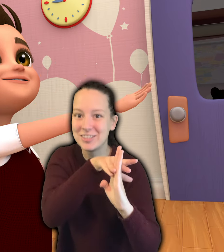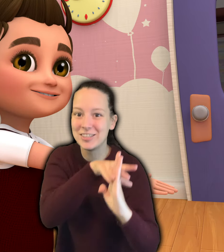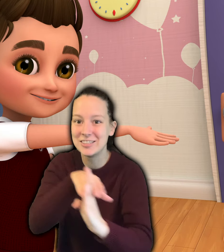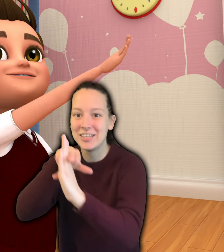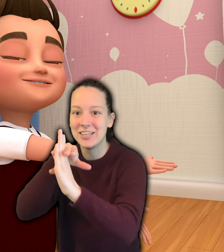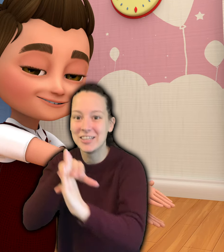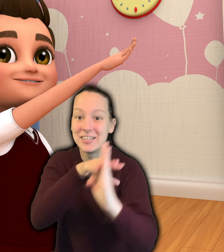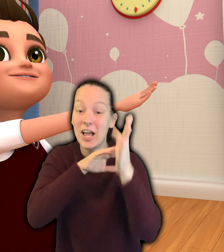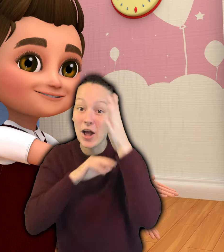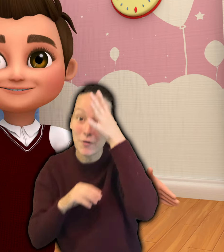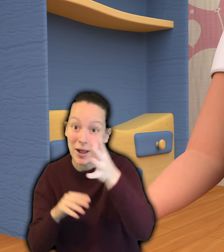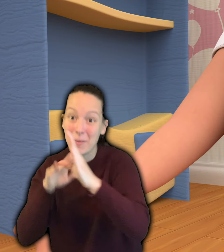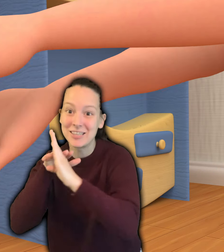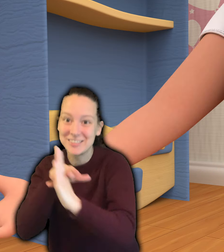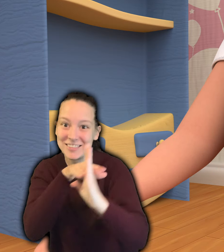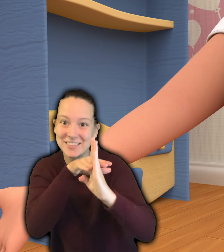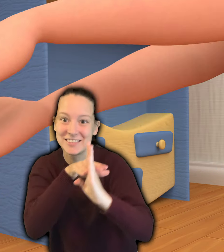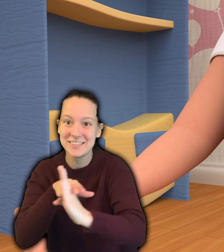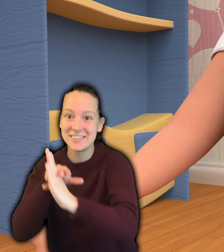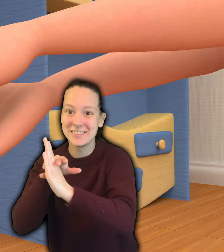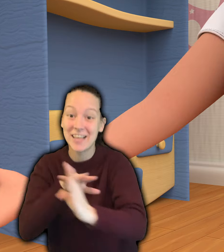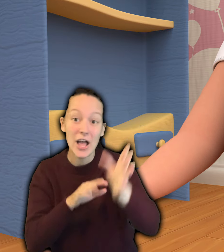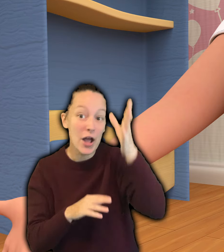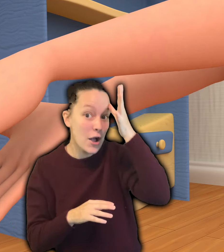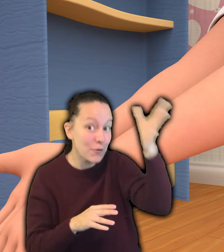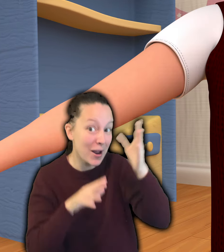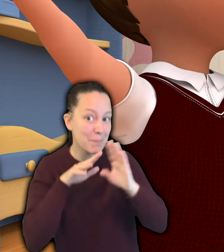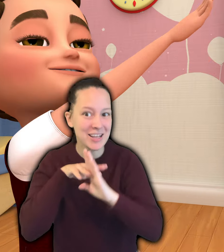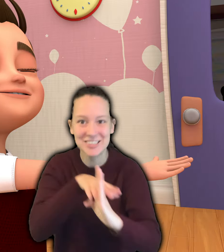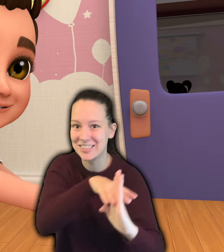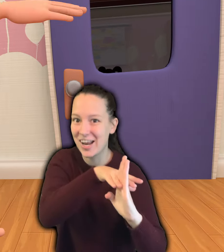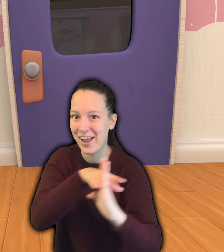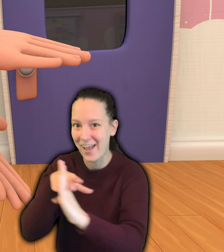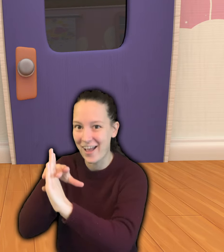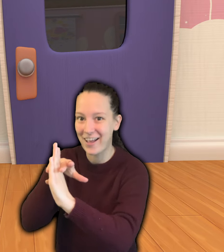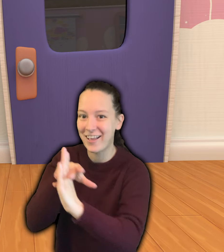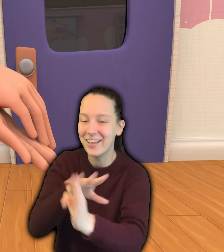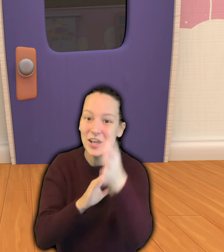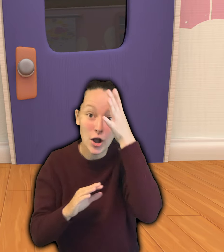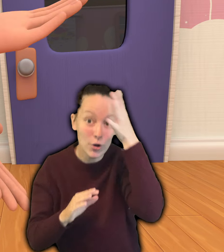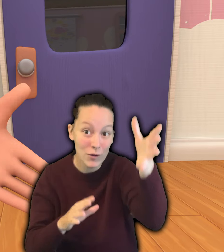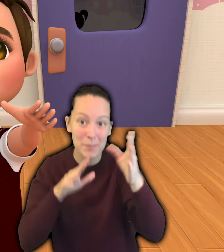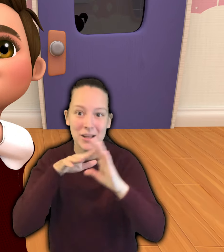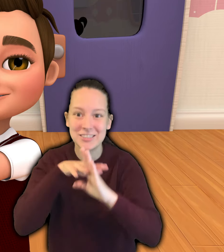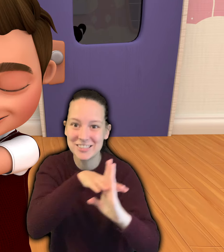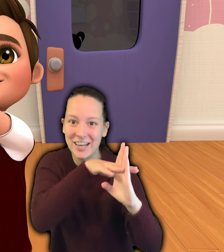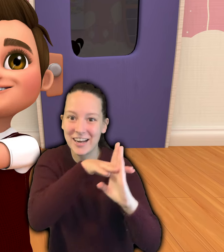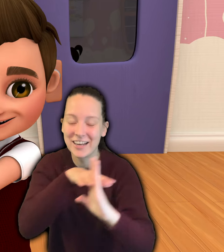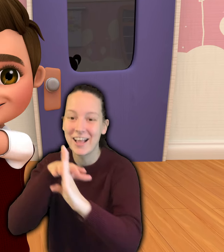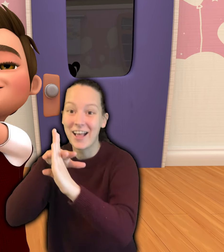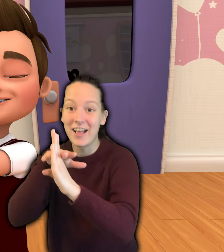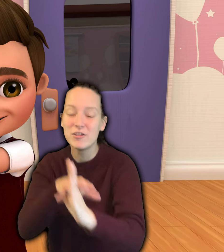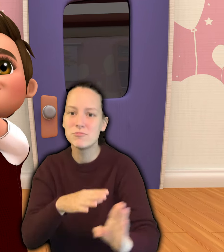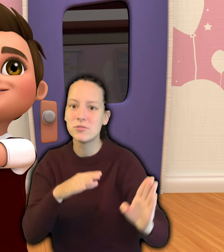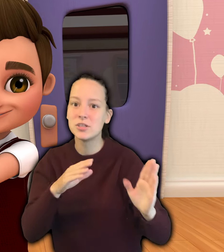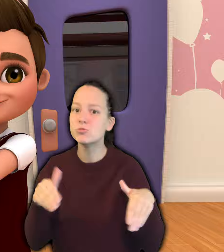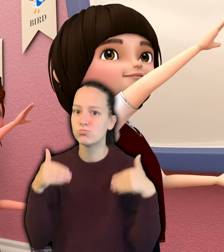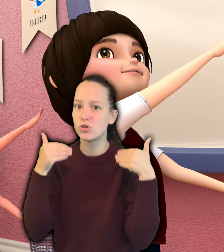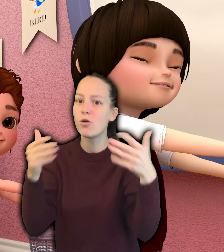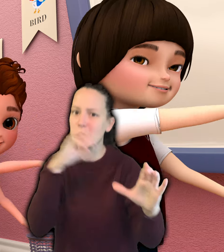おじザメおじザメおじザメおじ